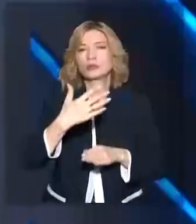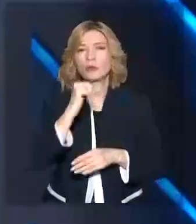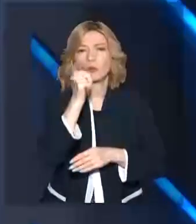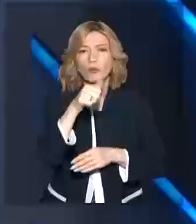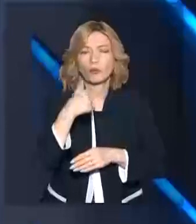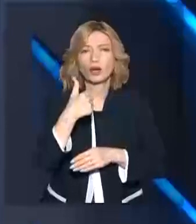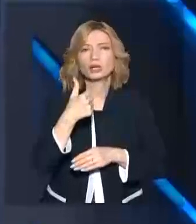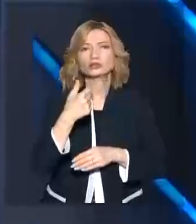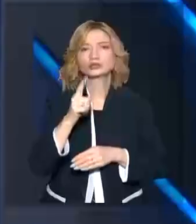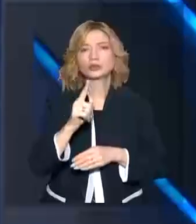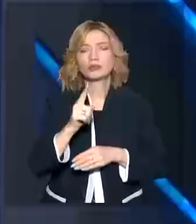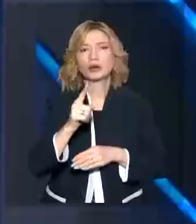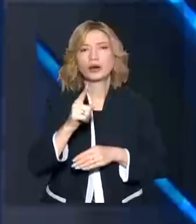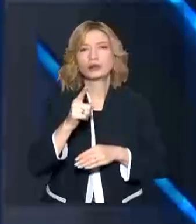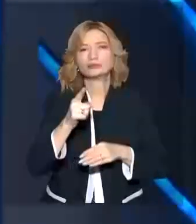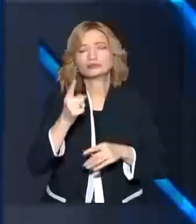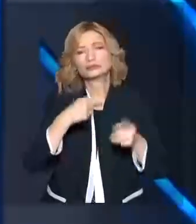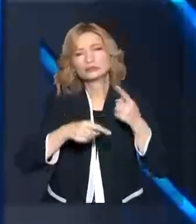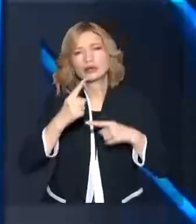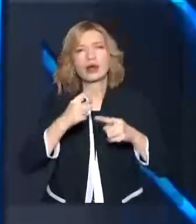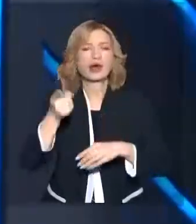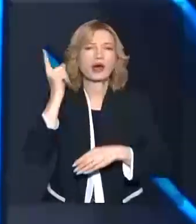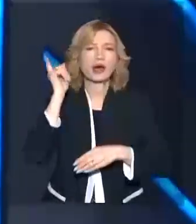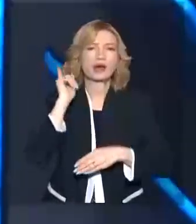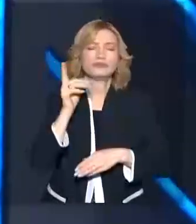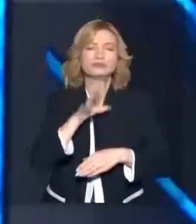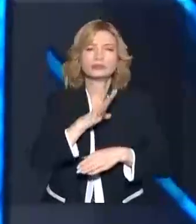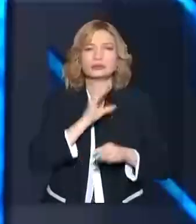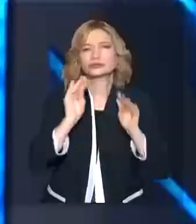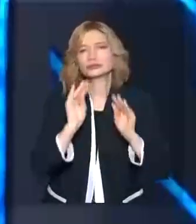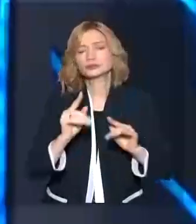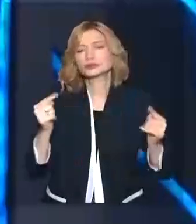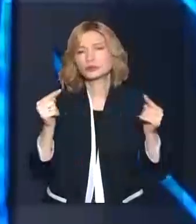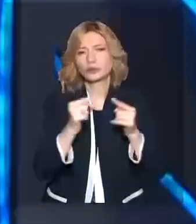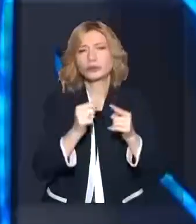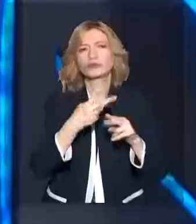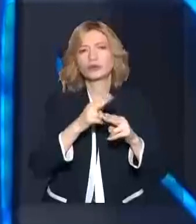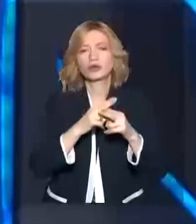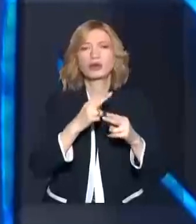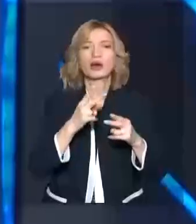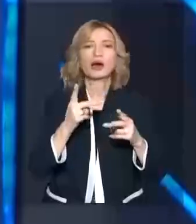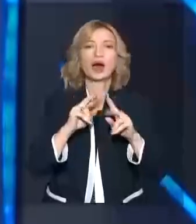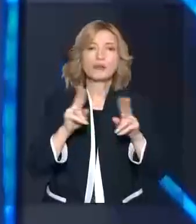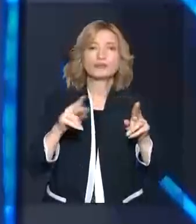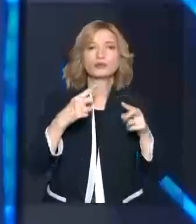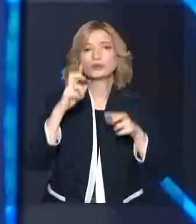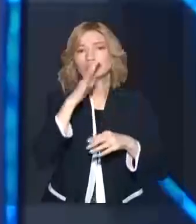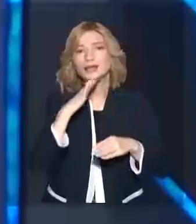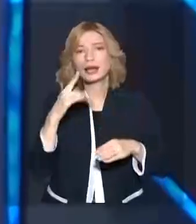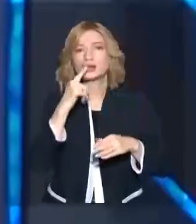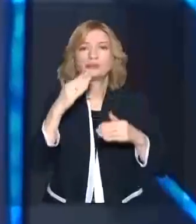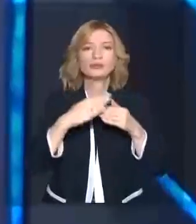воссоздать ее облик, в точности повторить задумки зодчих лет, сотрудники областного архива консультировались с коллегами из стран